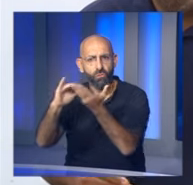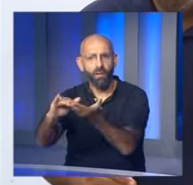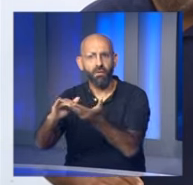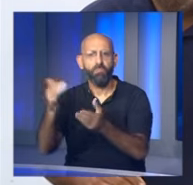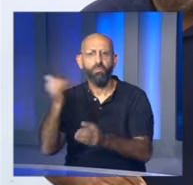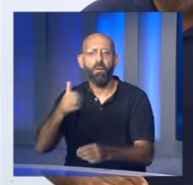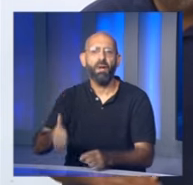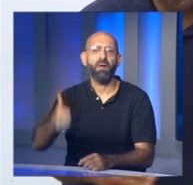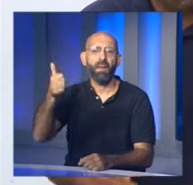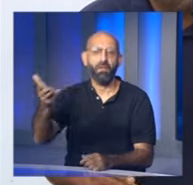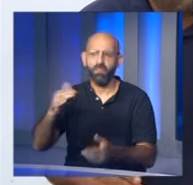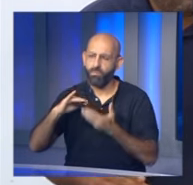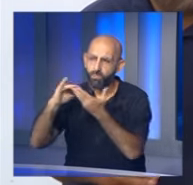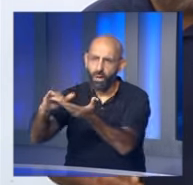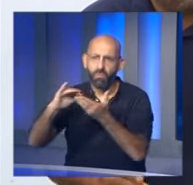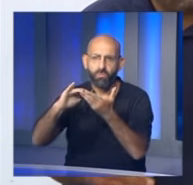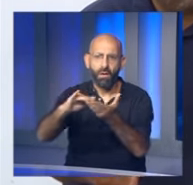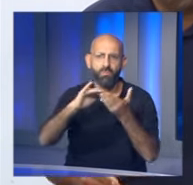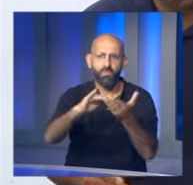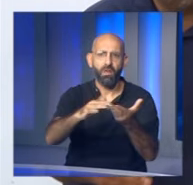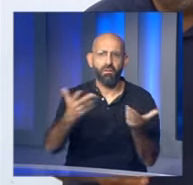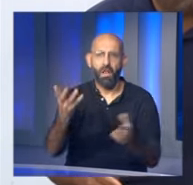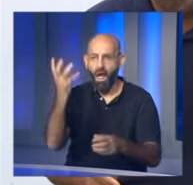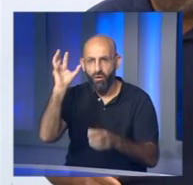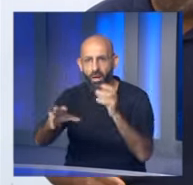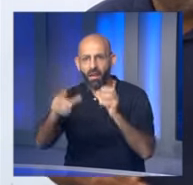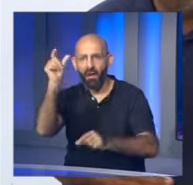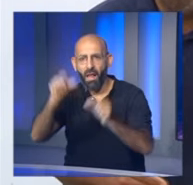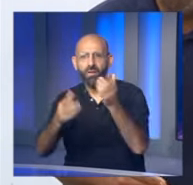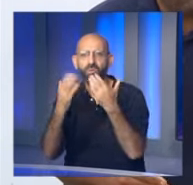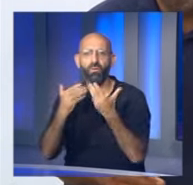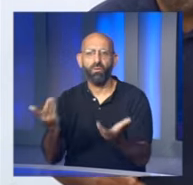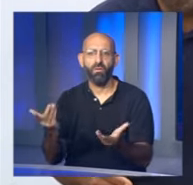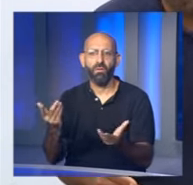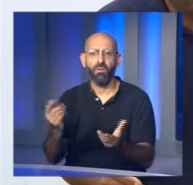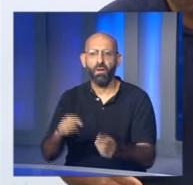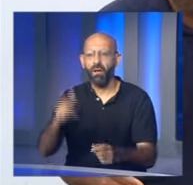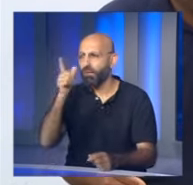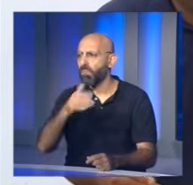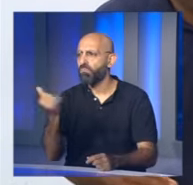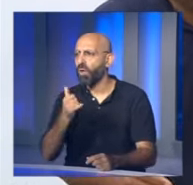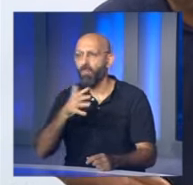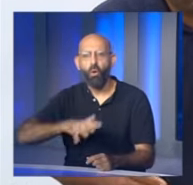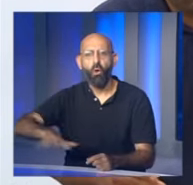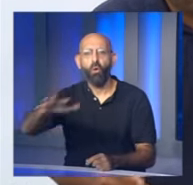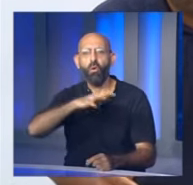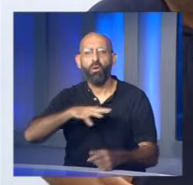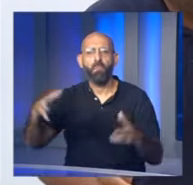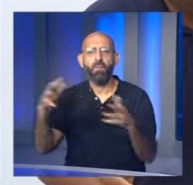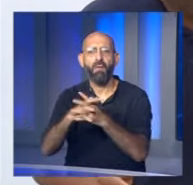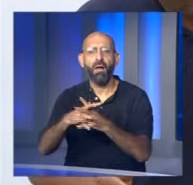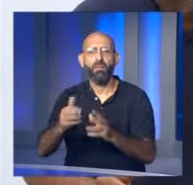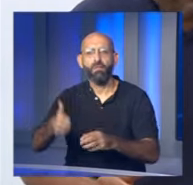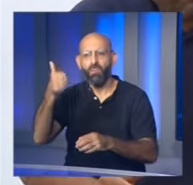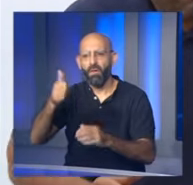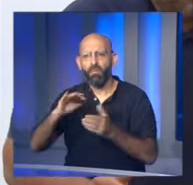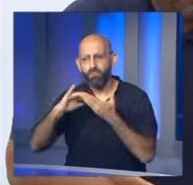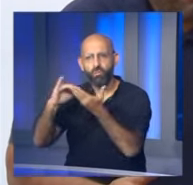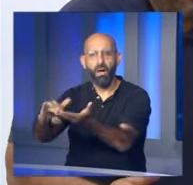الله ما راح ينتصر لا على بشر ولا على حجر ولا على مقاوم وان شاء الله نحن مثل العاده منتصرين على هذا العدو